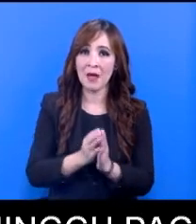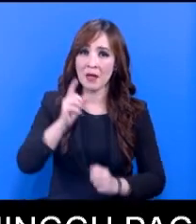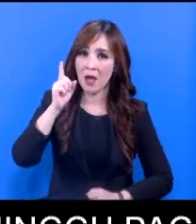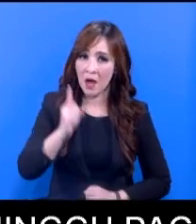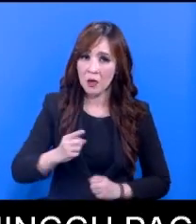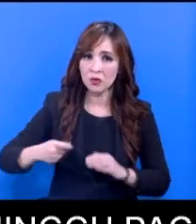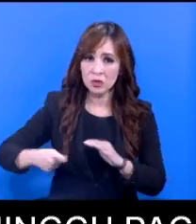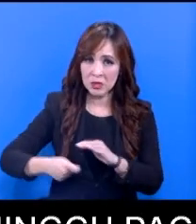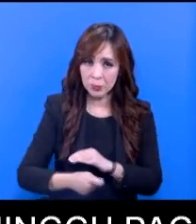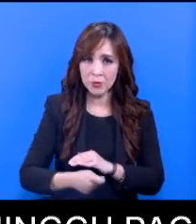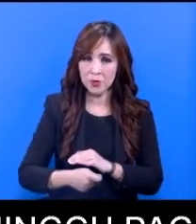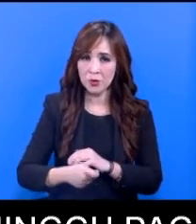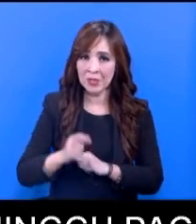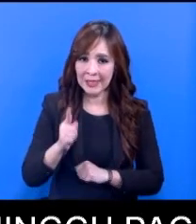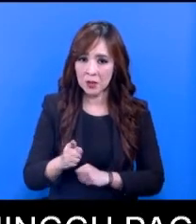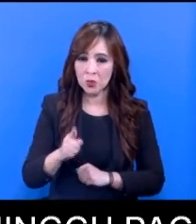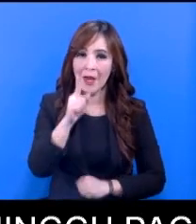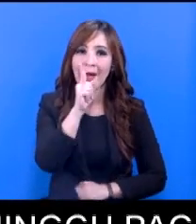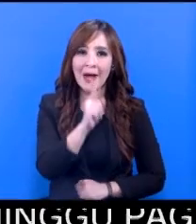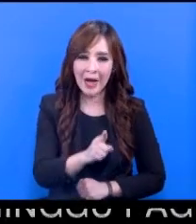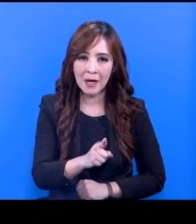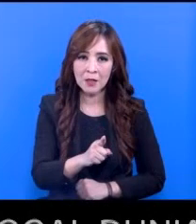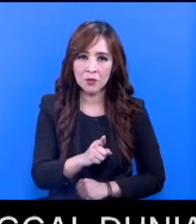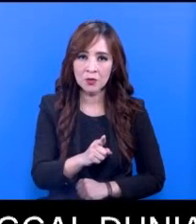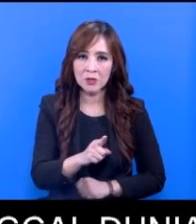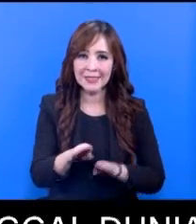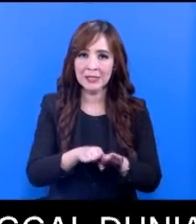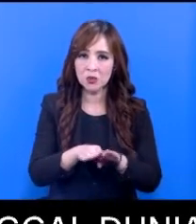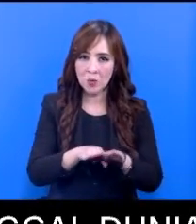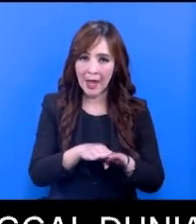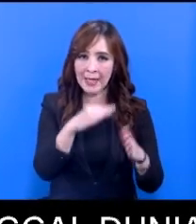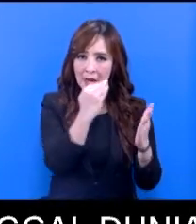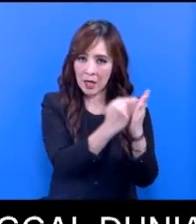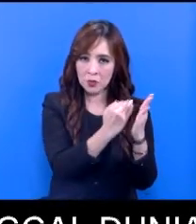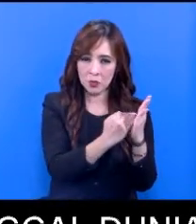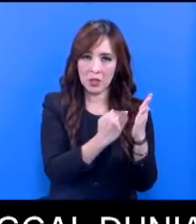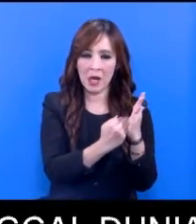pembunuhan, maka itu harus melalui prosedur. Meskipun